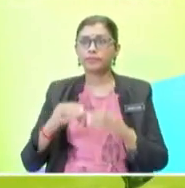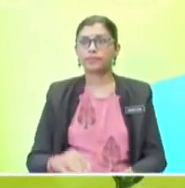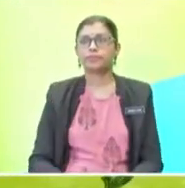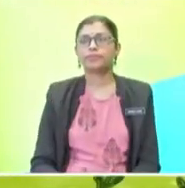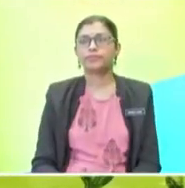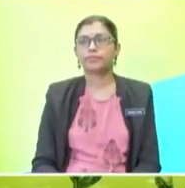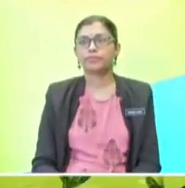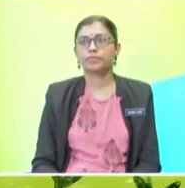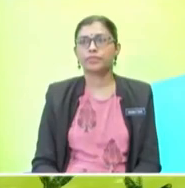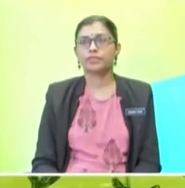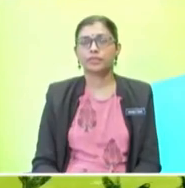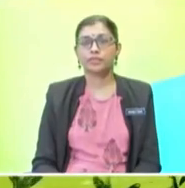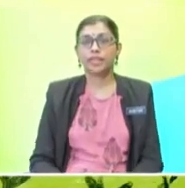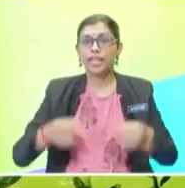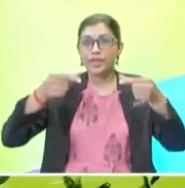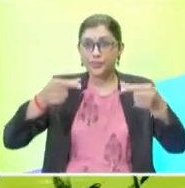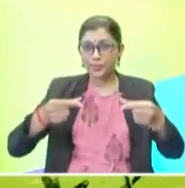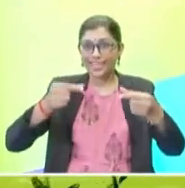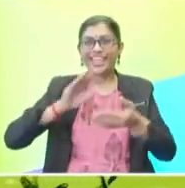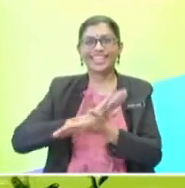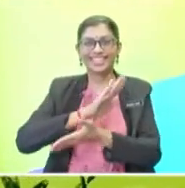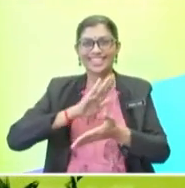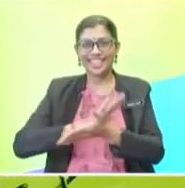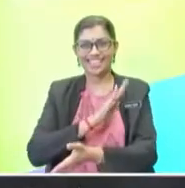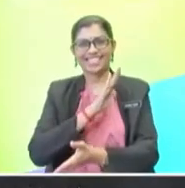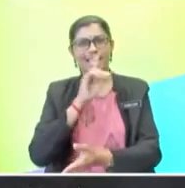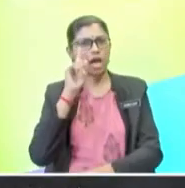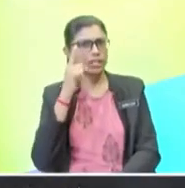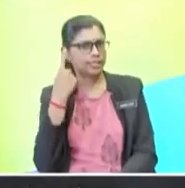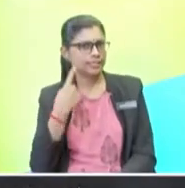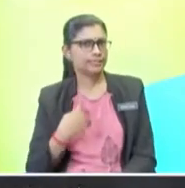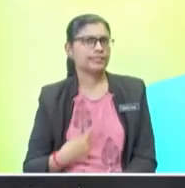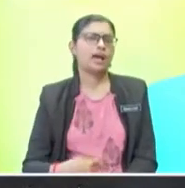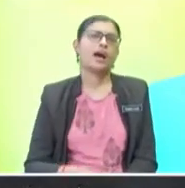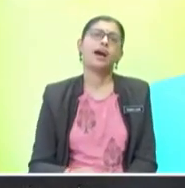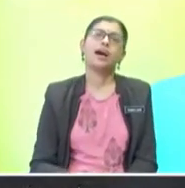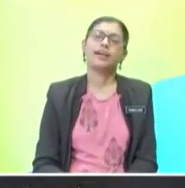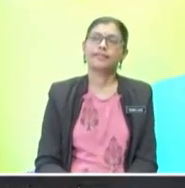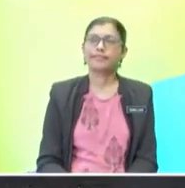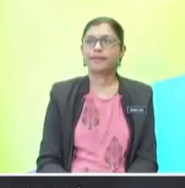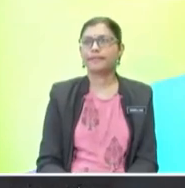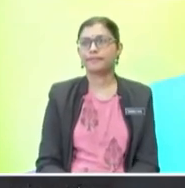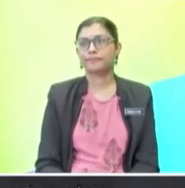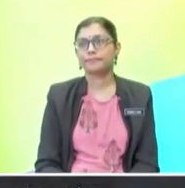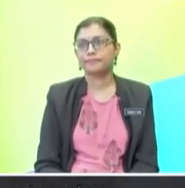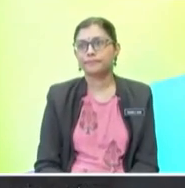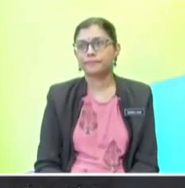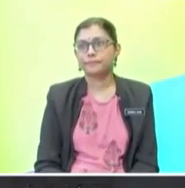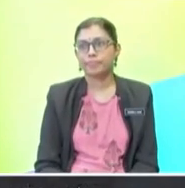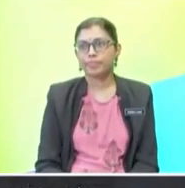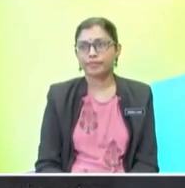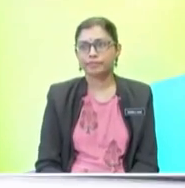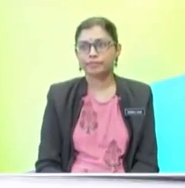Kertas, cikgu. Pinggan kertas pun mereka boleh jadikan peta buih yang kreatif. Terbaik, Fatma. Okey, seterusnya kita pilih siapa pula,